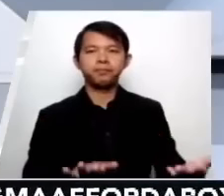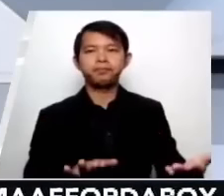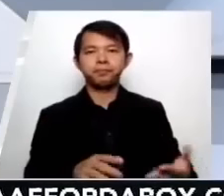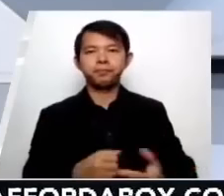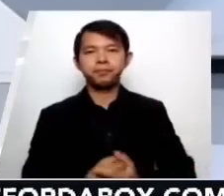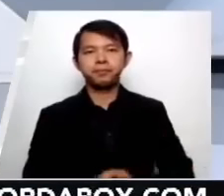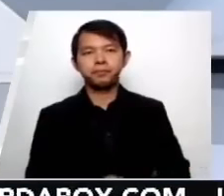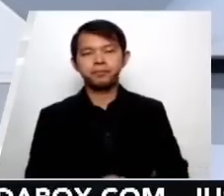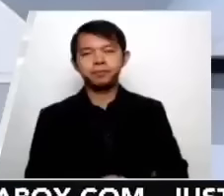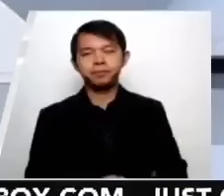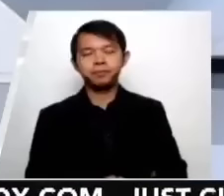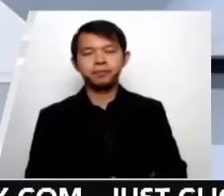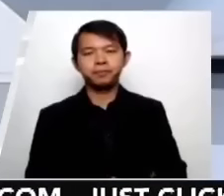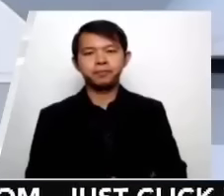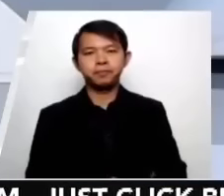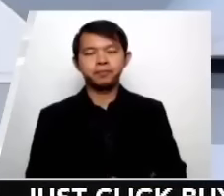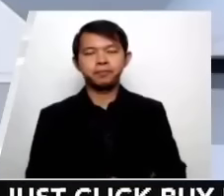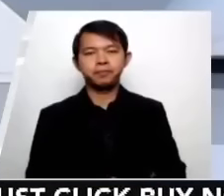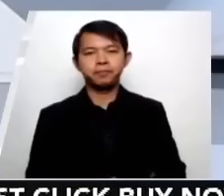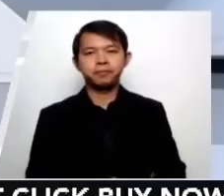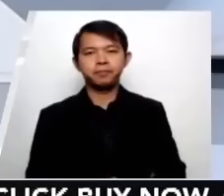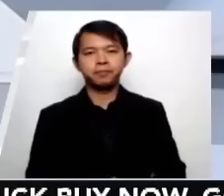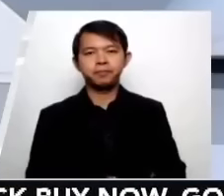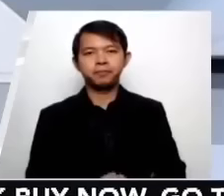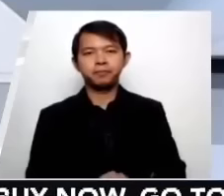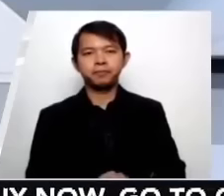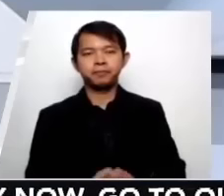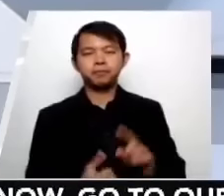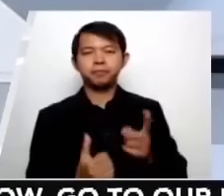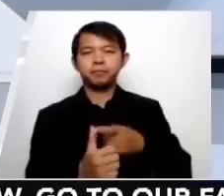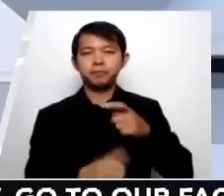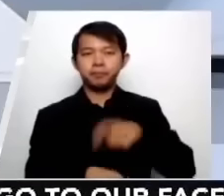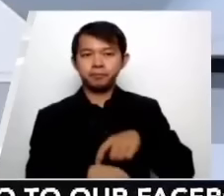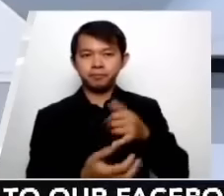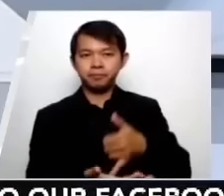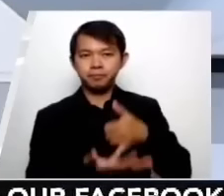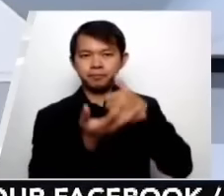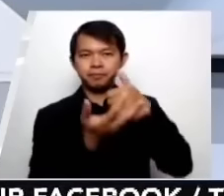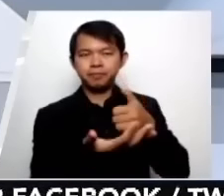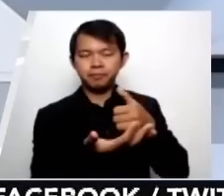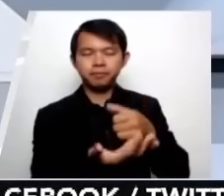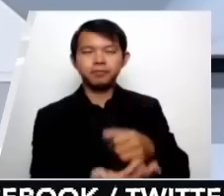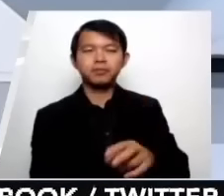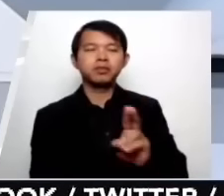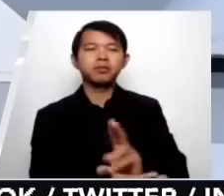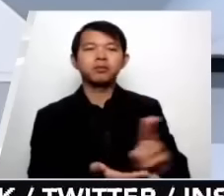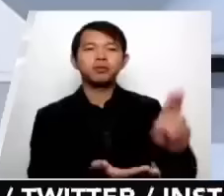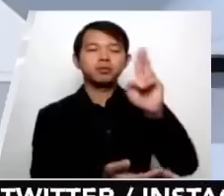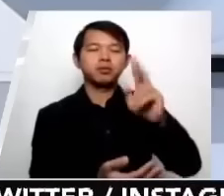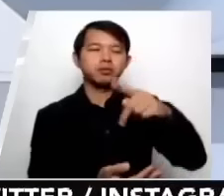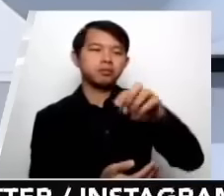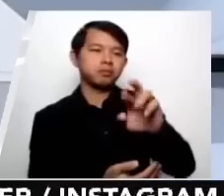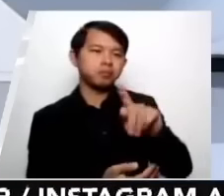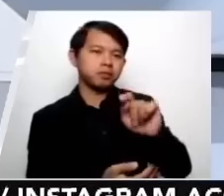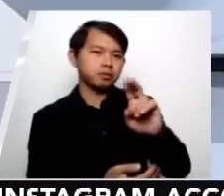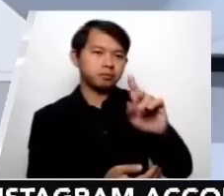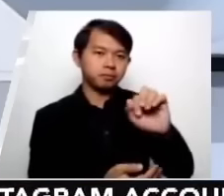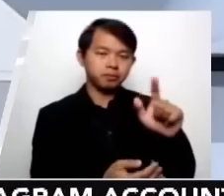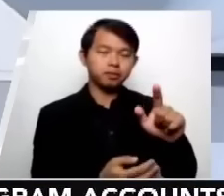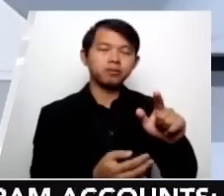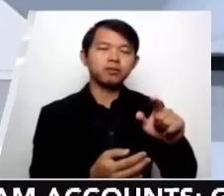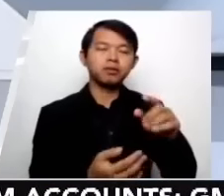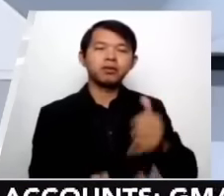Kinilala sa kauna-unahang Perpetuality's Choice Awards ng University of Perpetual Health System Laguna ang ilang